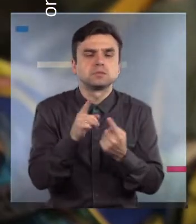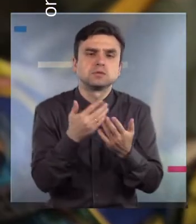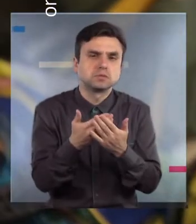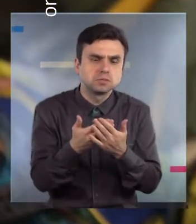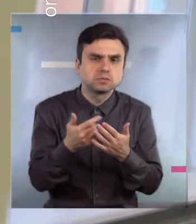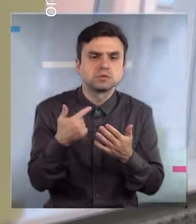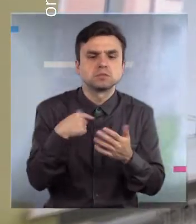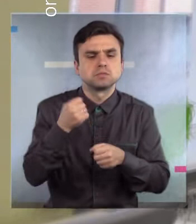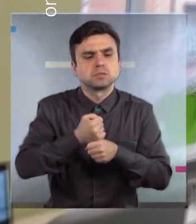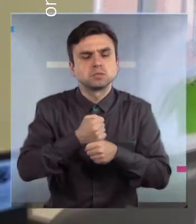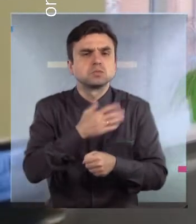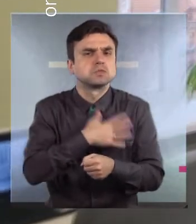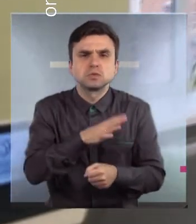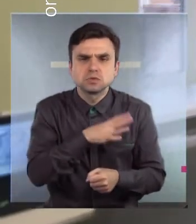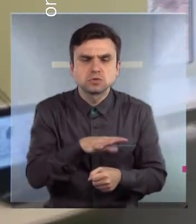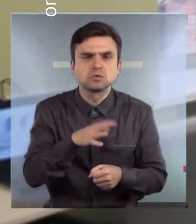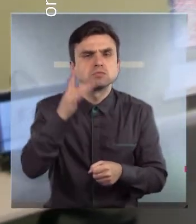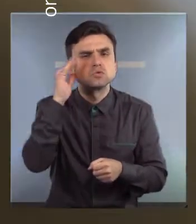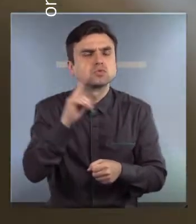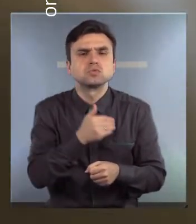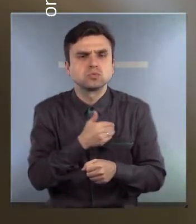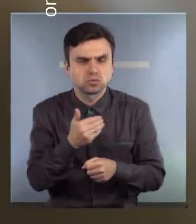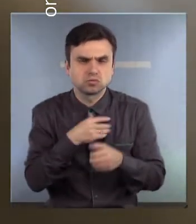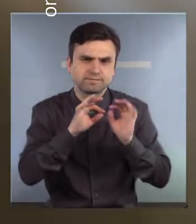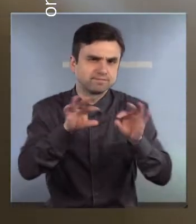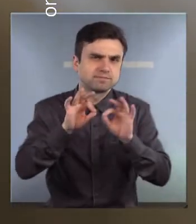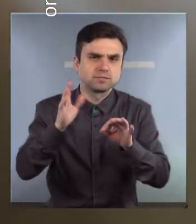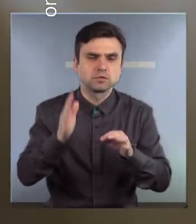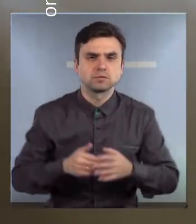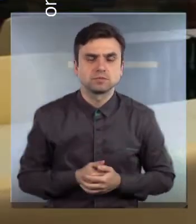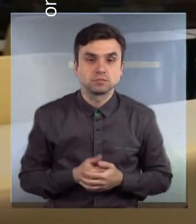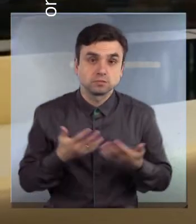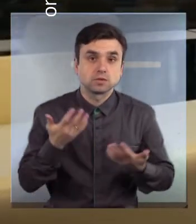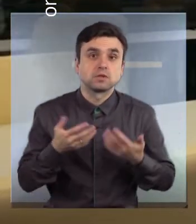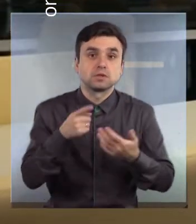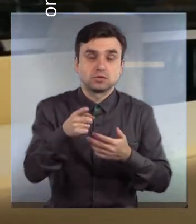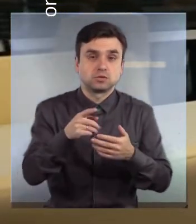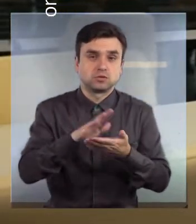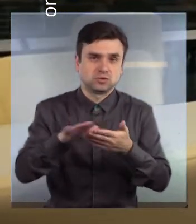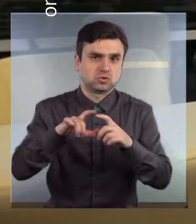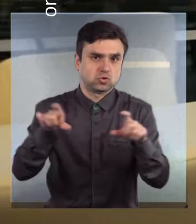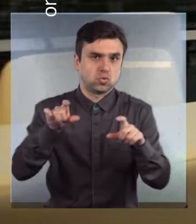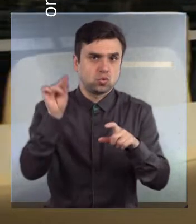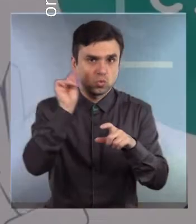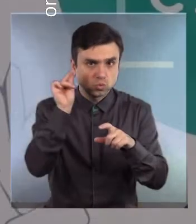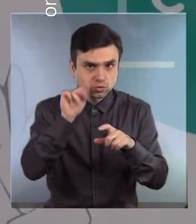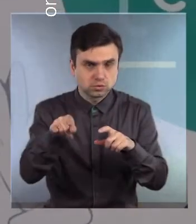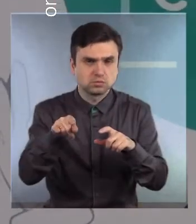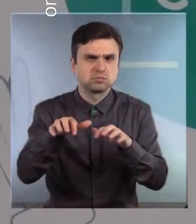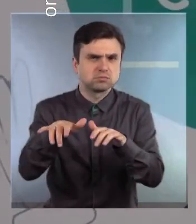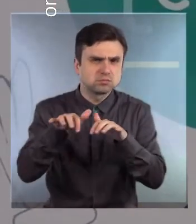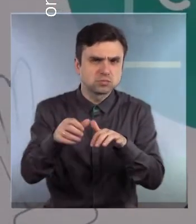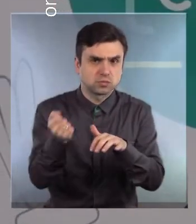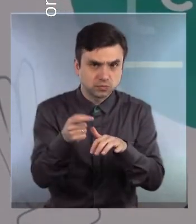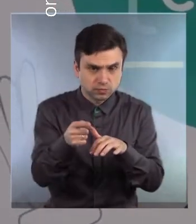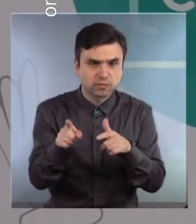долучитися до роботи в проєкті, або ж бажаєте записати на безкоштовні комп'ютерні заняття вашу дитину, телефонуйте за номером, який бачите на екрані. Карина